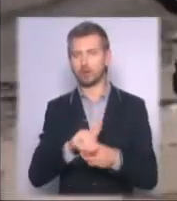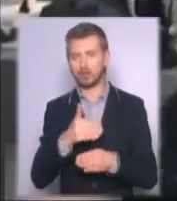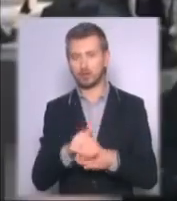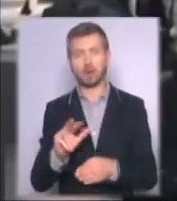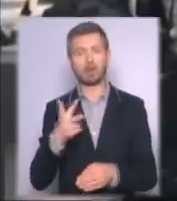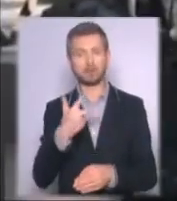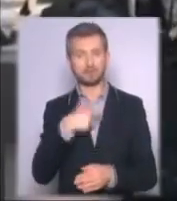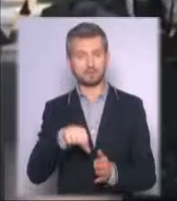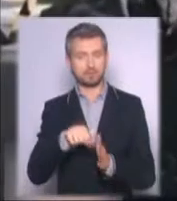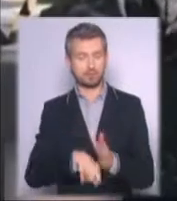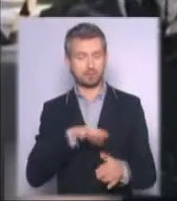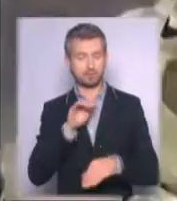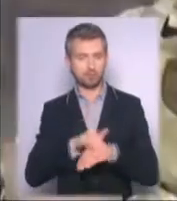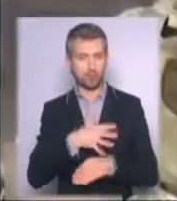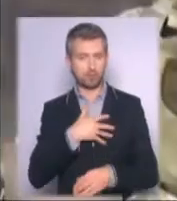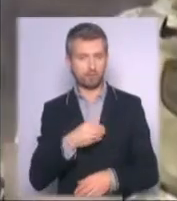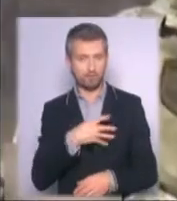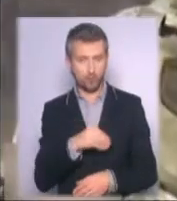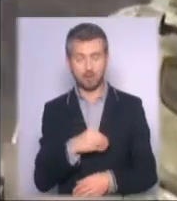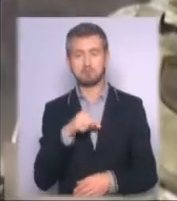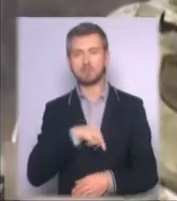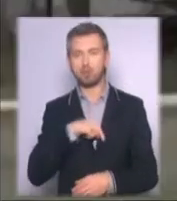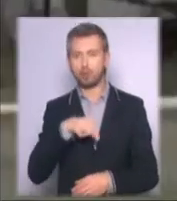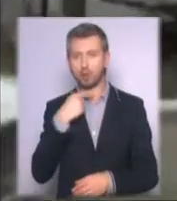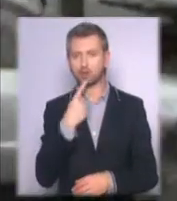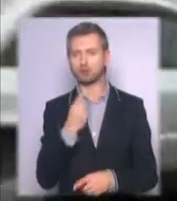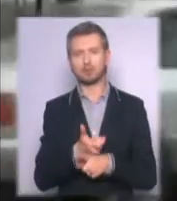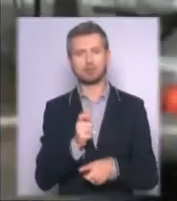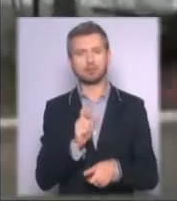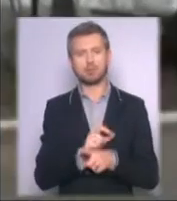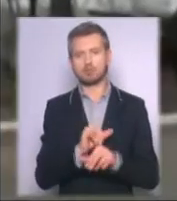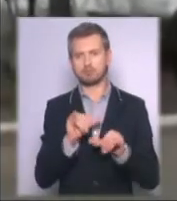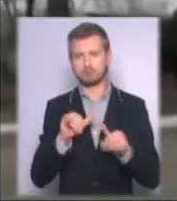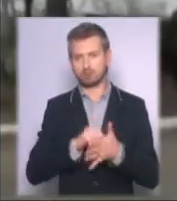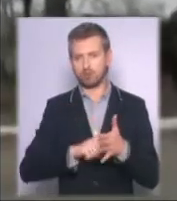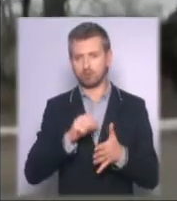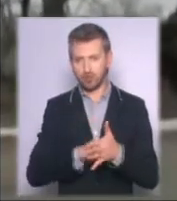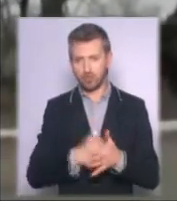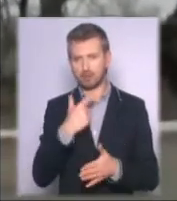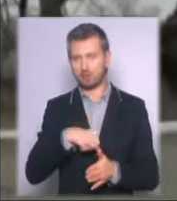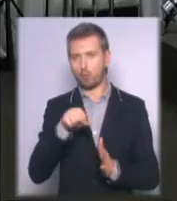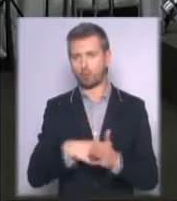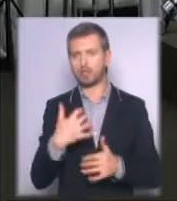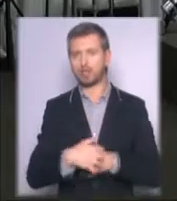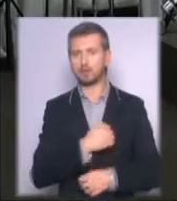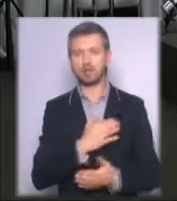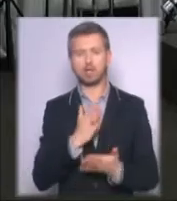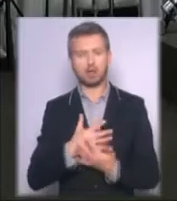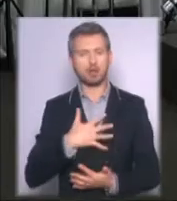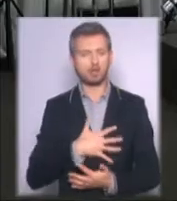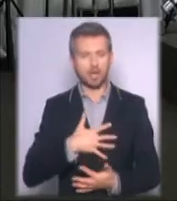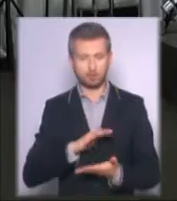суїцид зафіксовано у Львові. Психологи кажуть, однією з найпоширеніших причин самогубства серед вояків є стрес в умовах